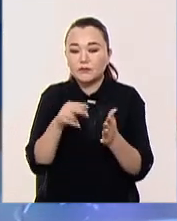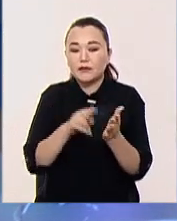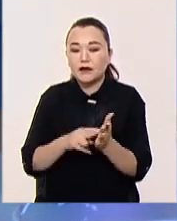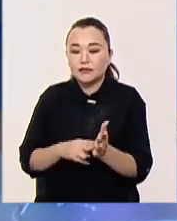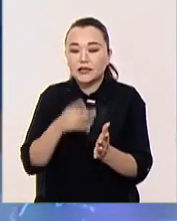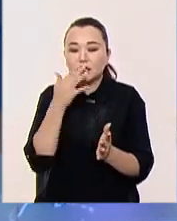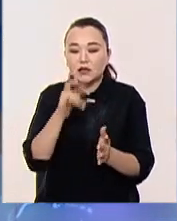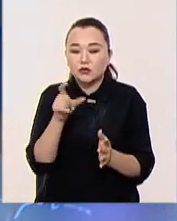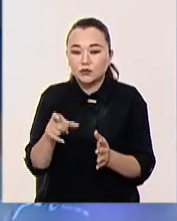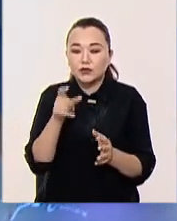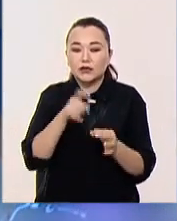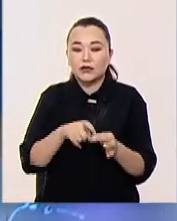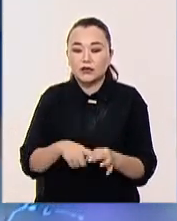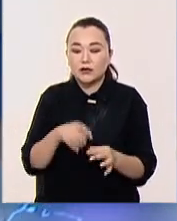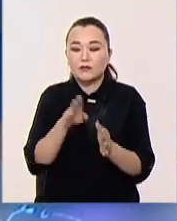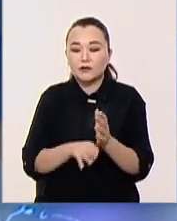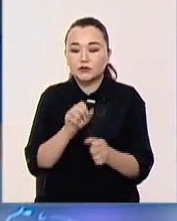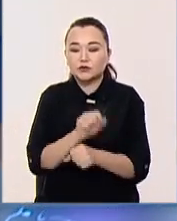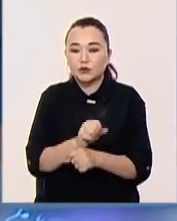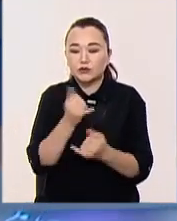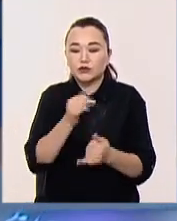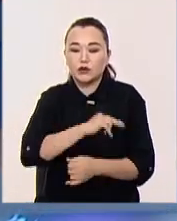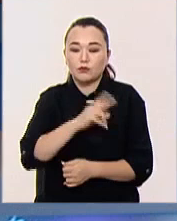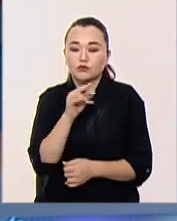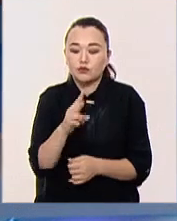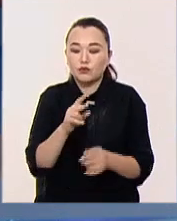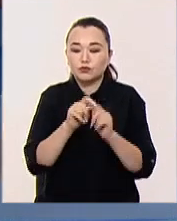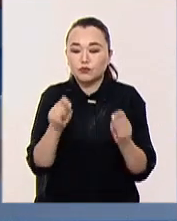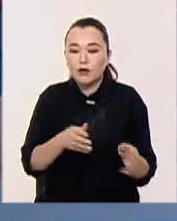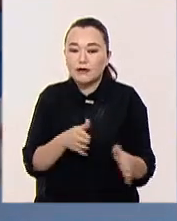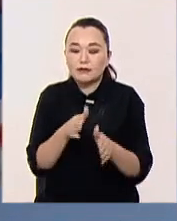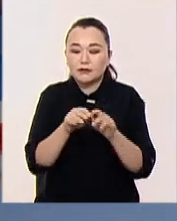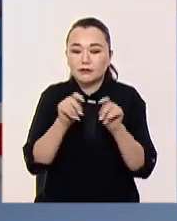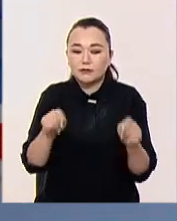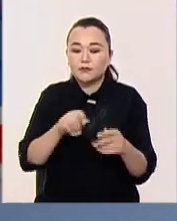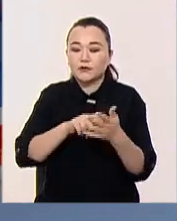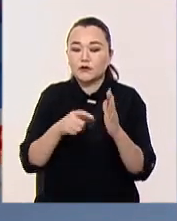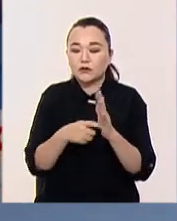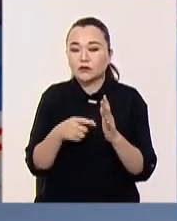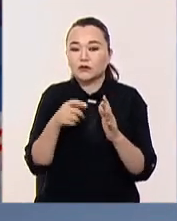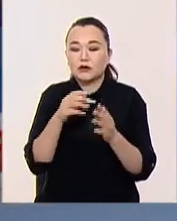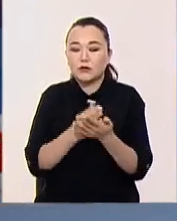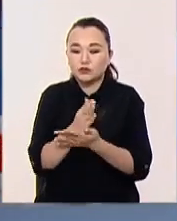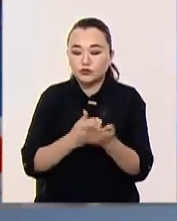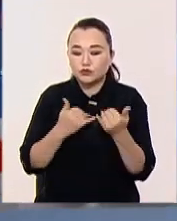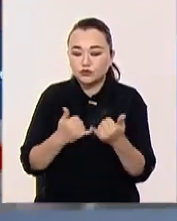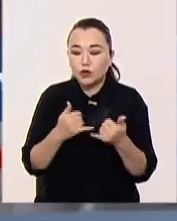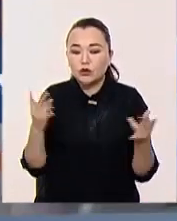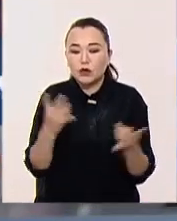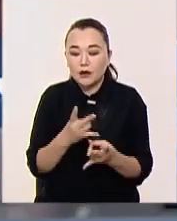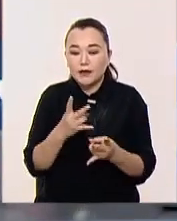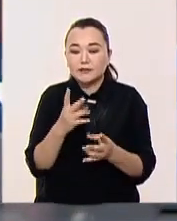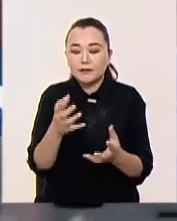Сейчас организована бесперебойная работа ЦОНов путем открытия дополнительных окон обслуживания. При этом глава Кабмина заявила о